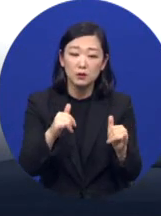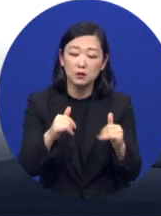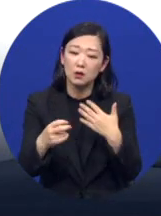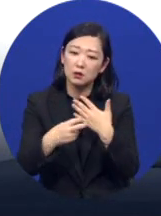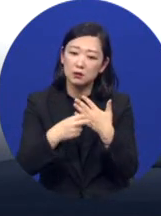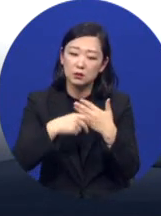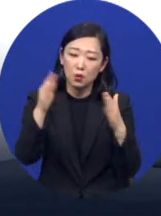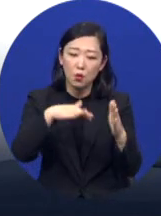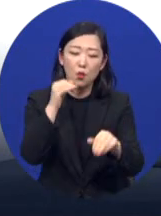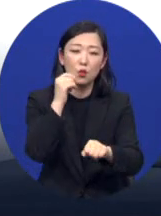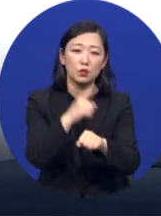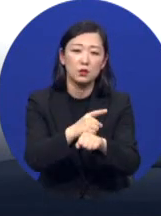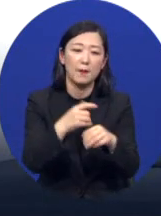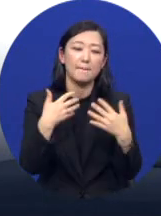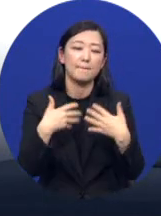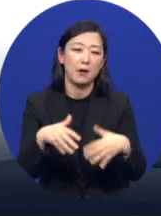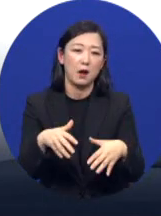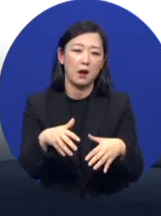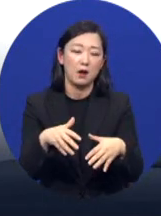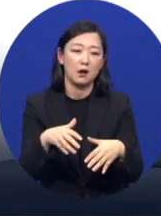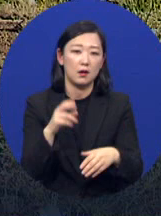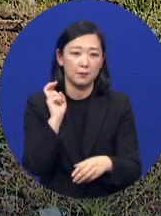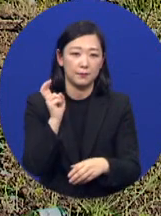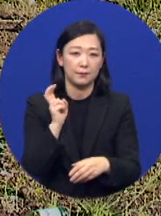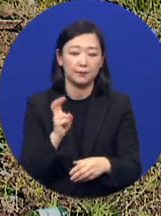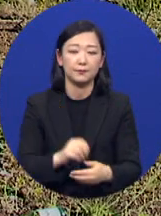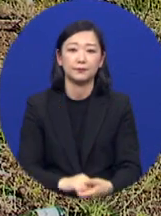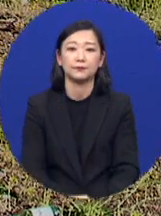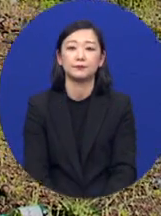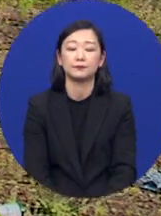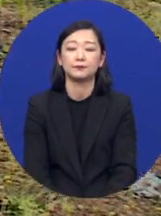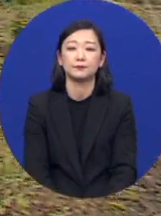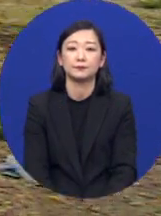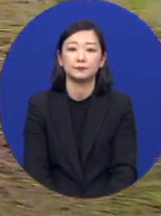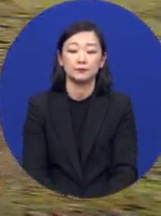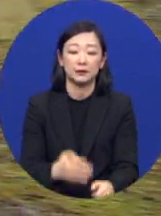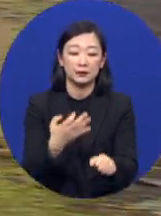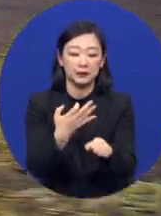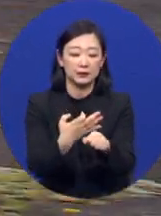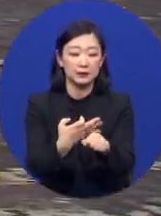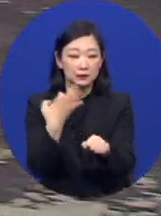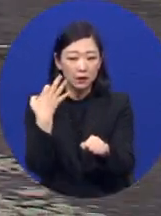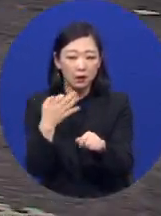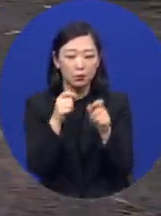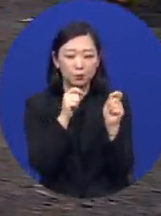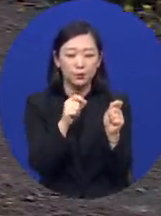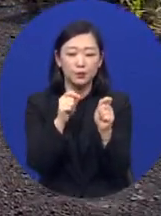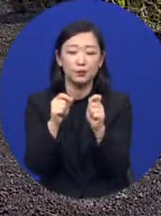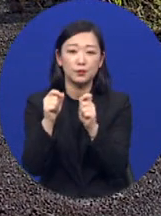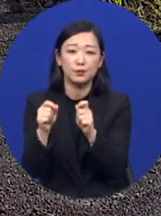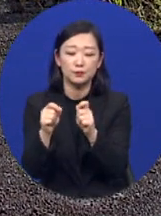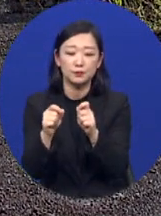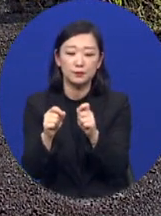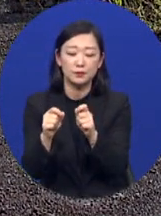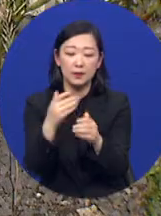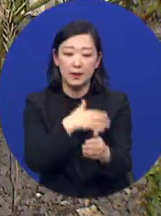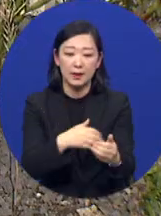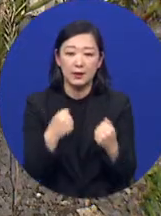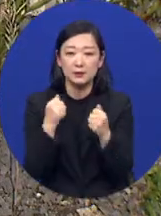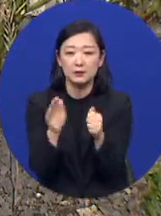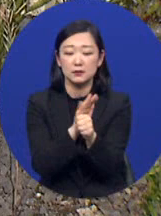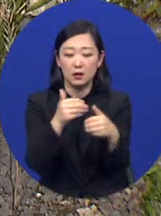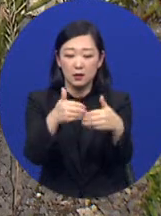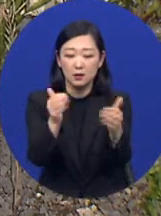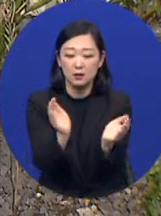의료 공공성이 약화될 가능성이 저는 높아질 것이다 14년째 지지부진한 헬스케어타운 조성사업